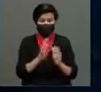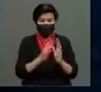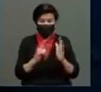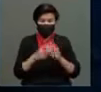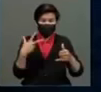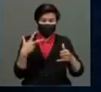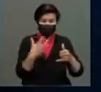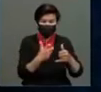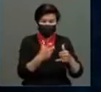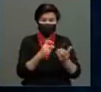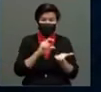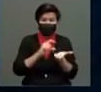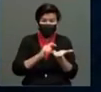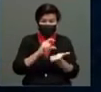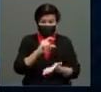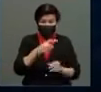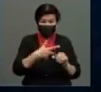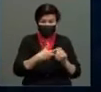ที่